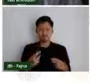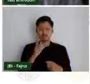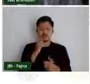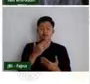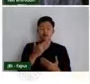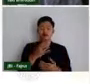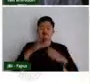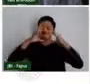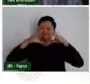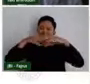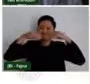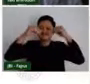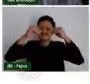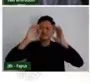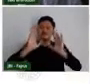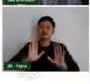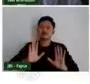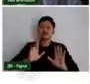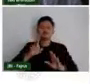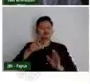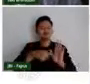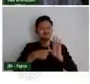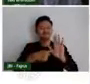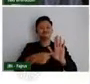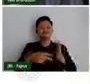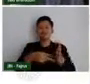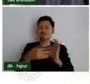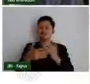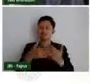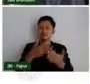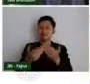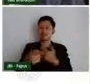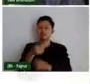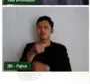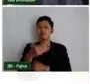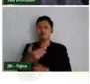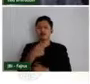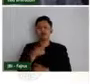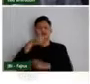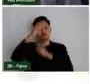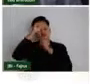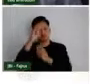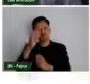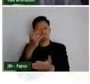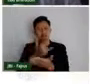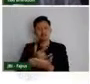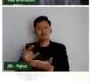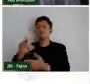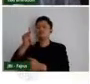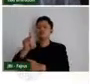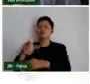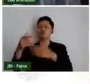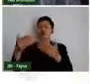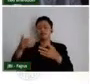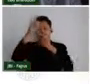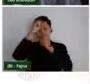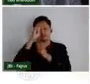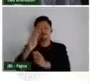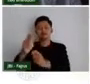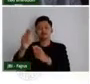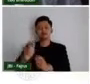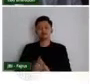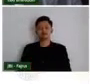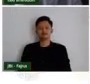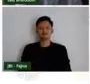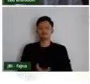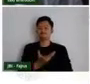mereka berikan. Itu adalah juga sebuah hal yang bisa kita apresiasi sesuai dengan kebutuhan anak gitu, sesuai dengan apa yang dilakukan